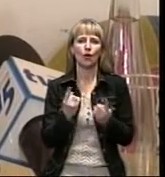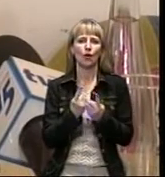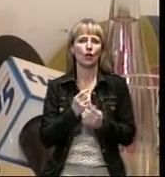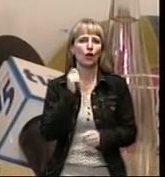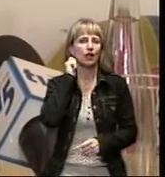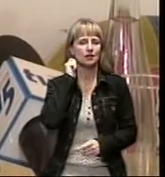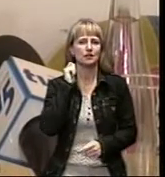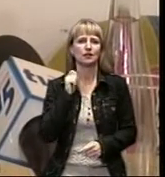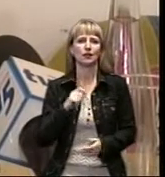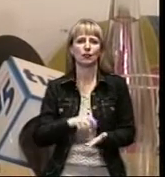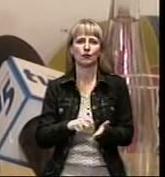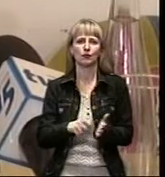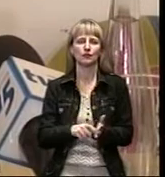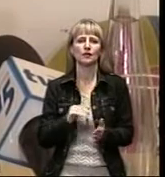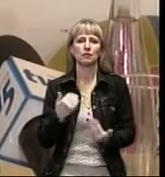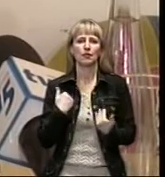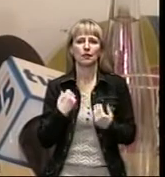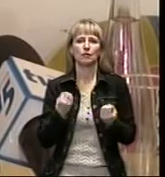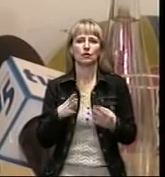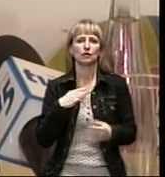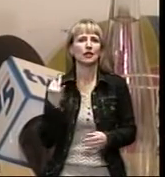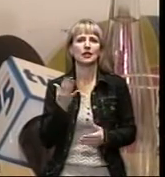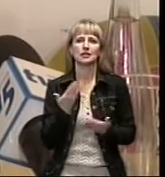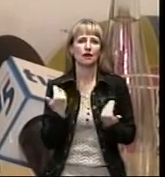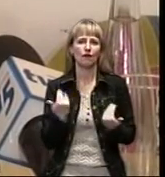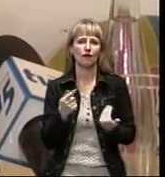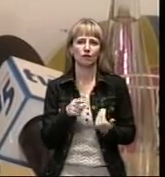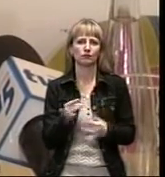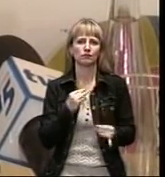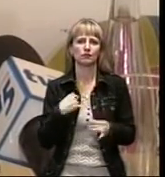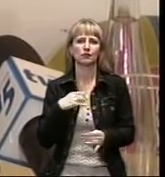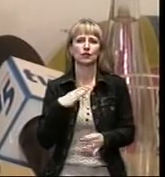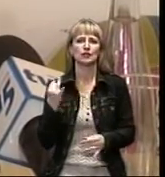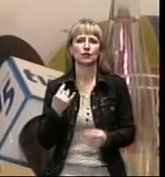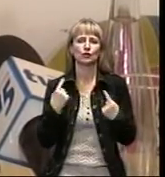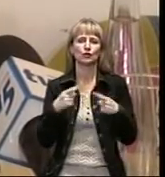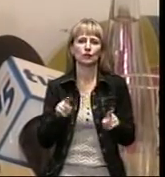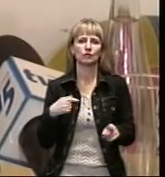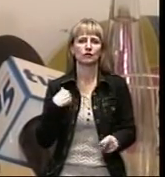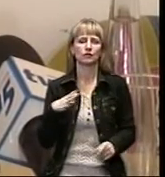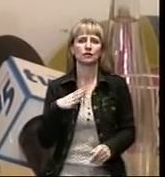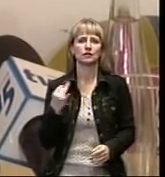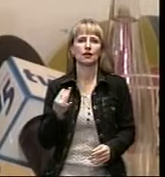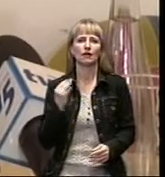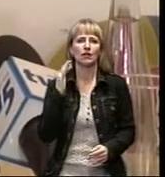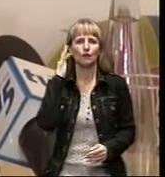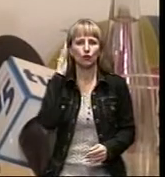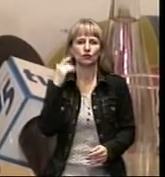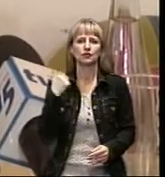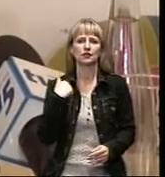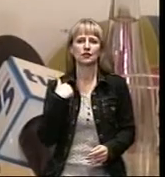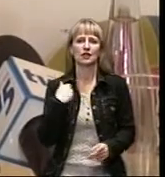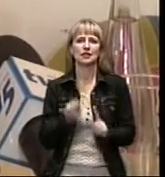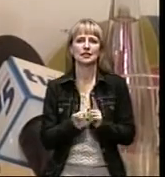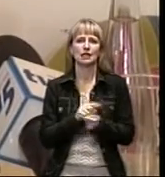однокласниками, і мені просто було не цікаво з ними. Мені було цікаво інше, мені було цікаво творчість. Я